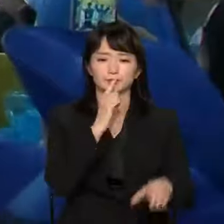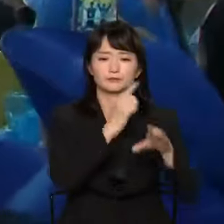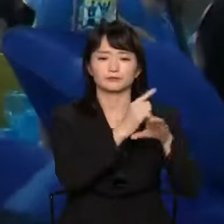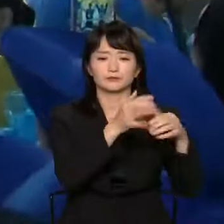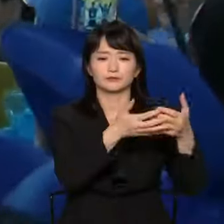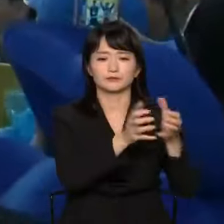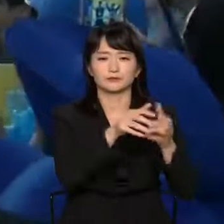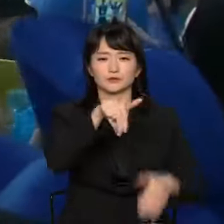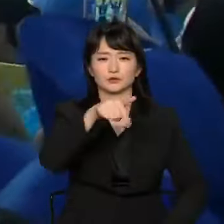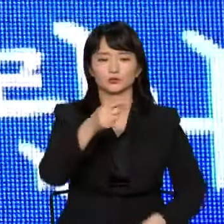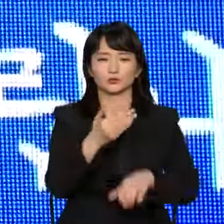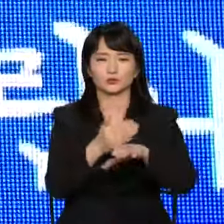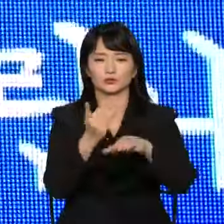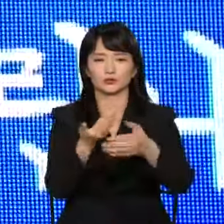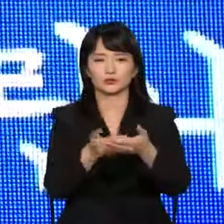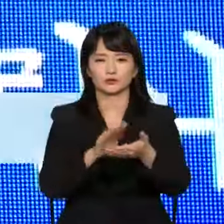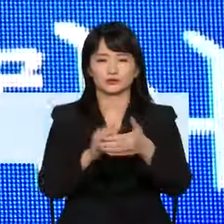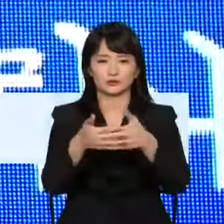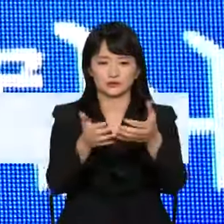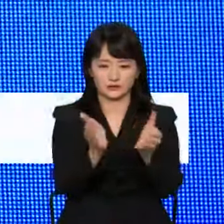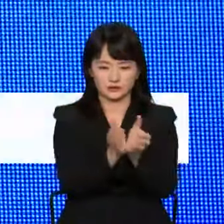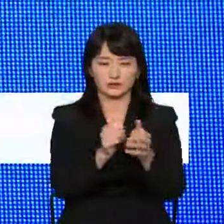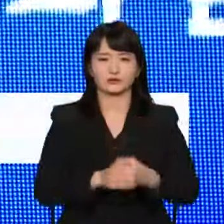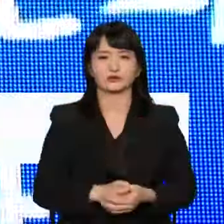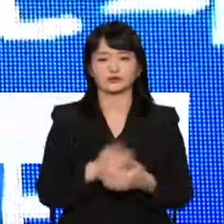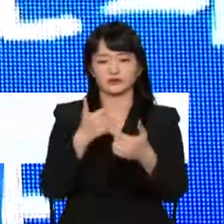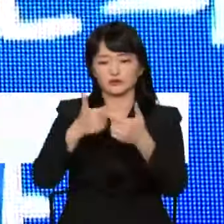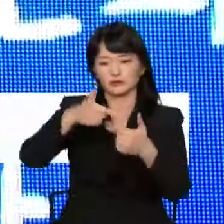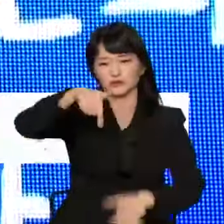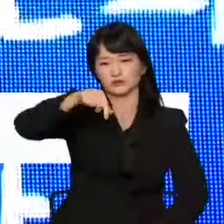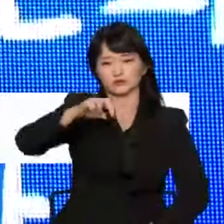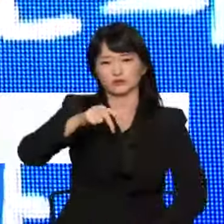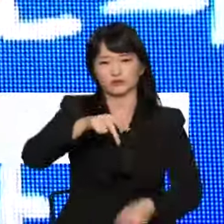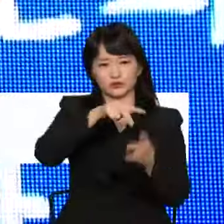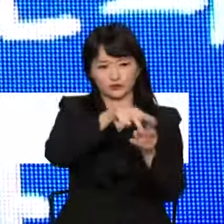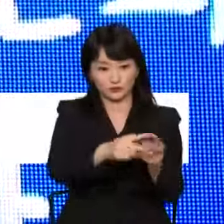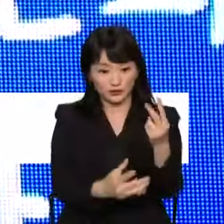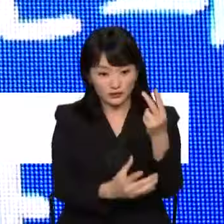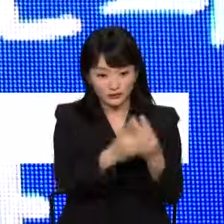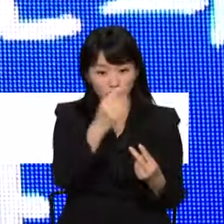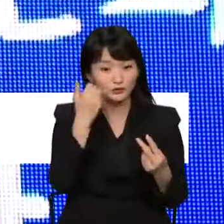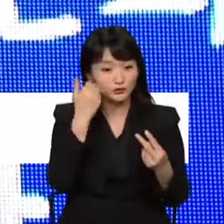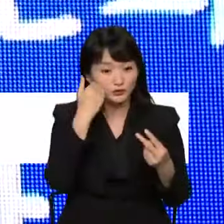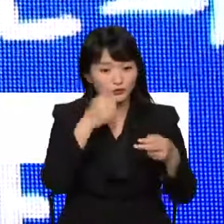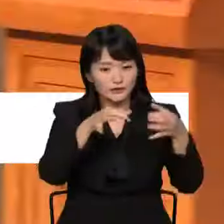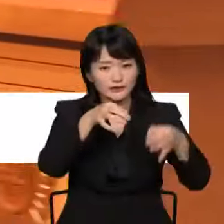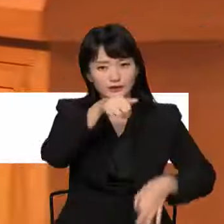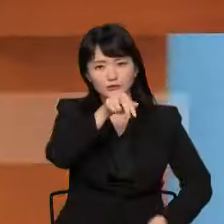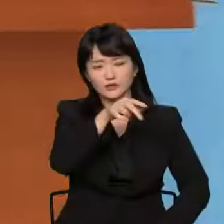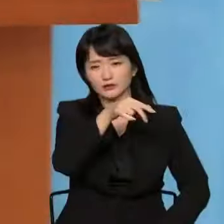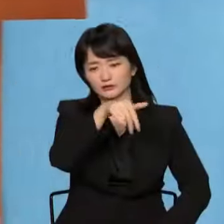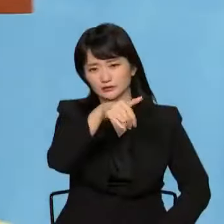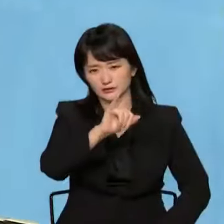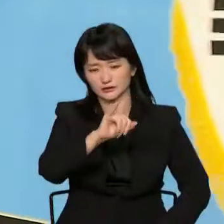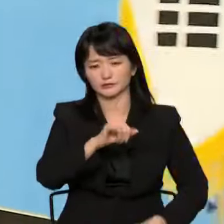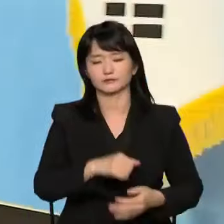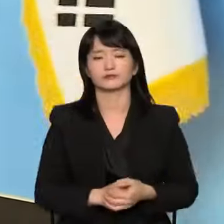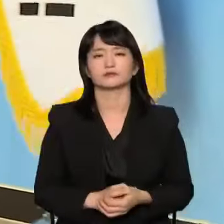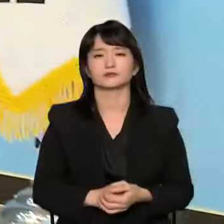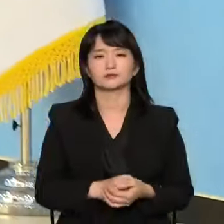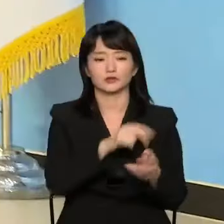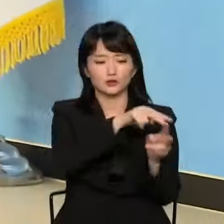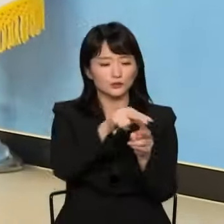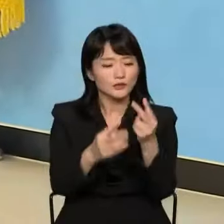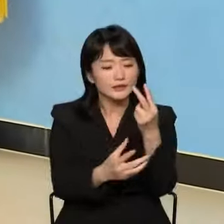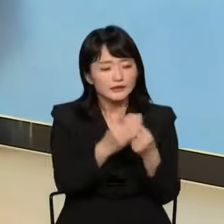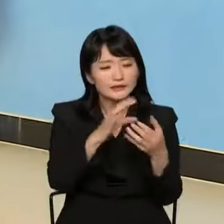더불어민주당과 조국혁신당은 부산 금정구청장 단일 후보로 민주당 김경지 후보를 최종 확정했습니다. 당초 단일화 방식을